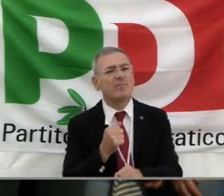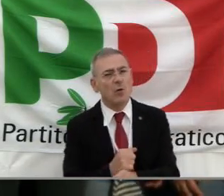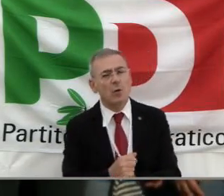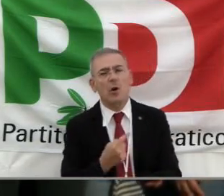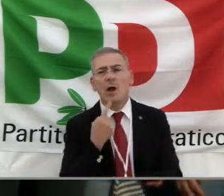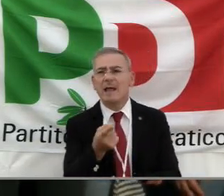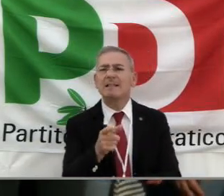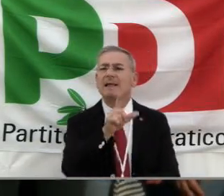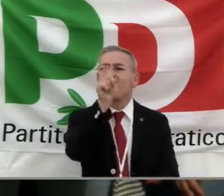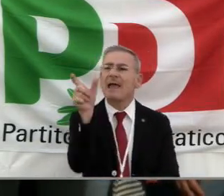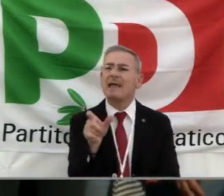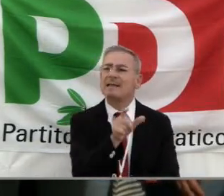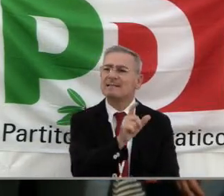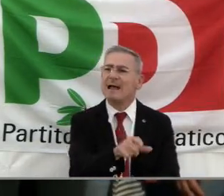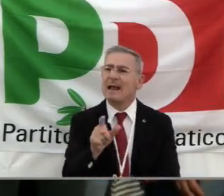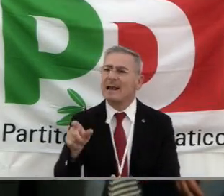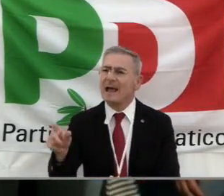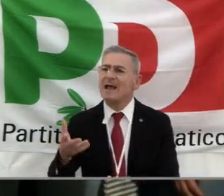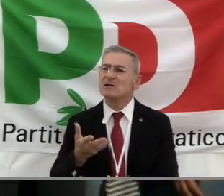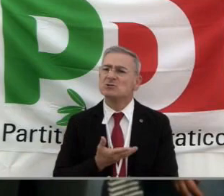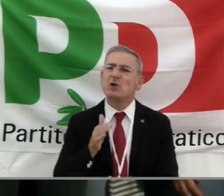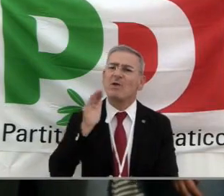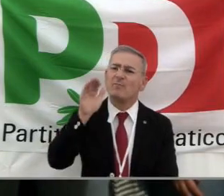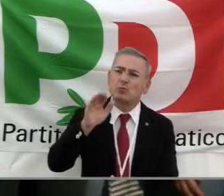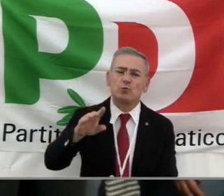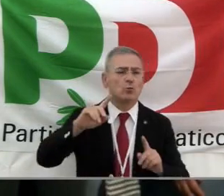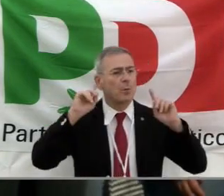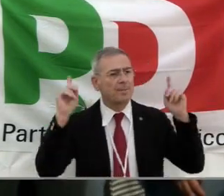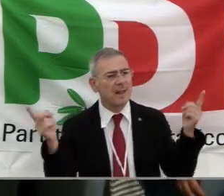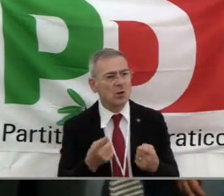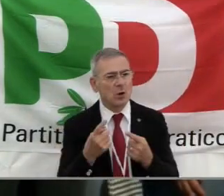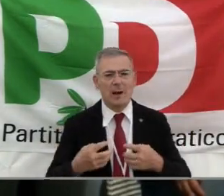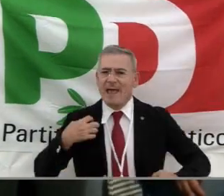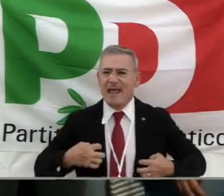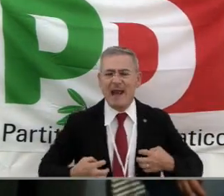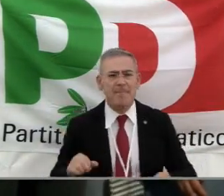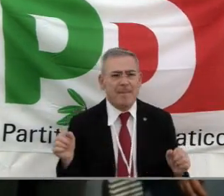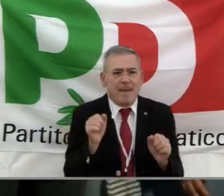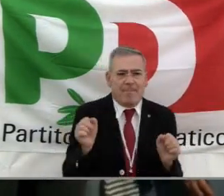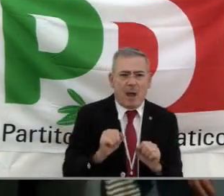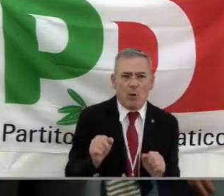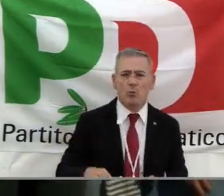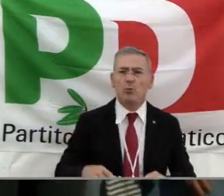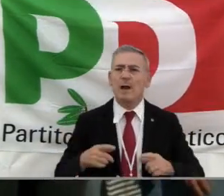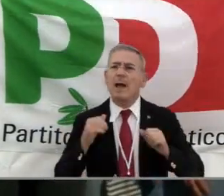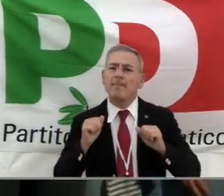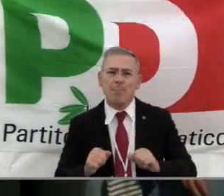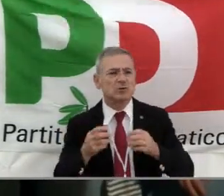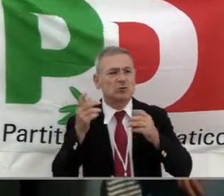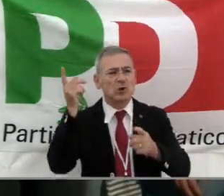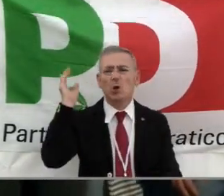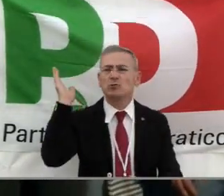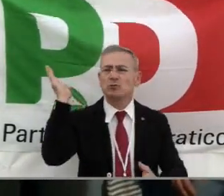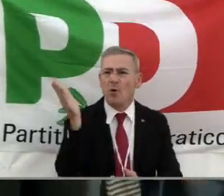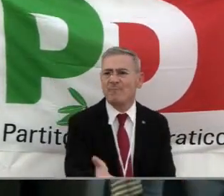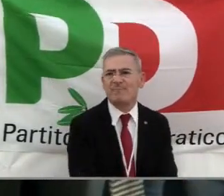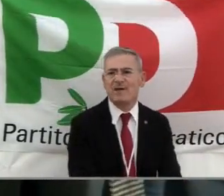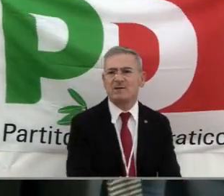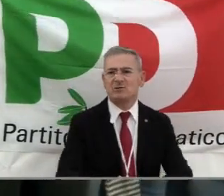dire agli italiani che c'è un futuro migliore e rabbia e paura si possono